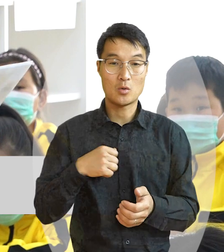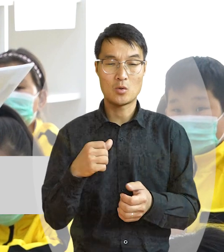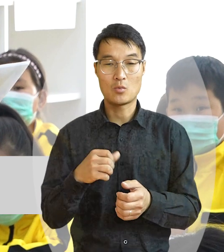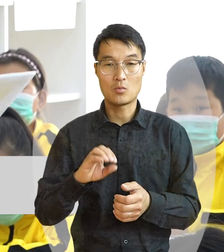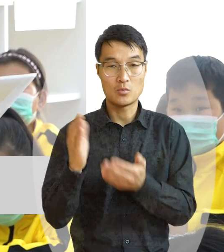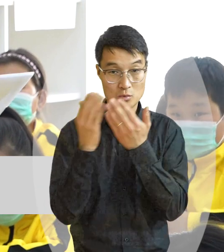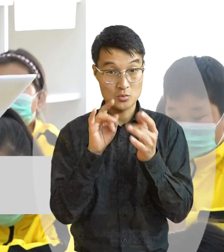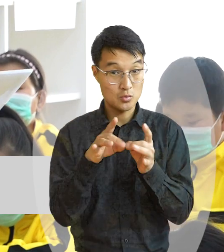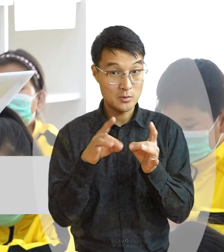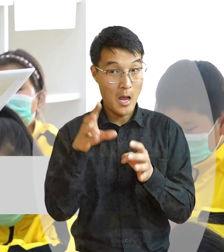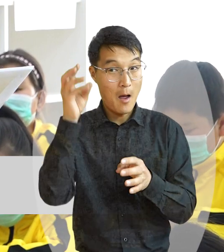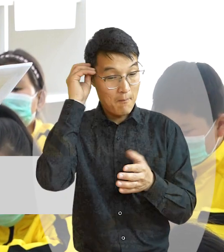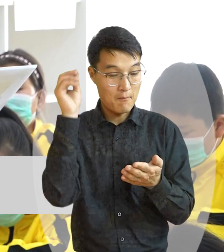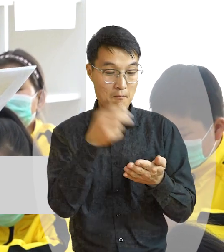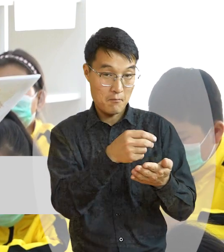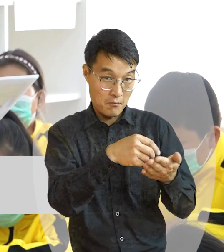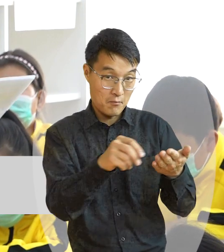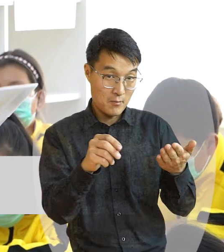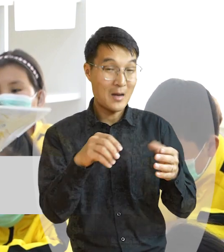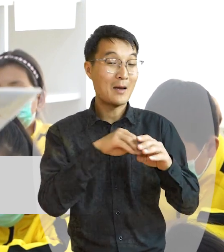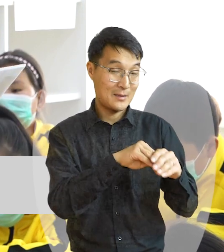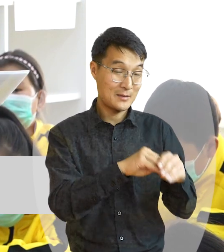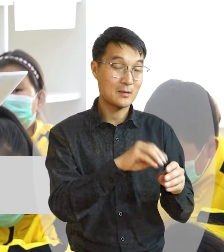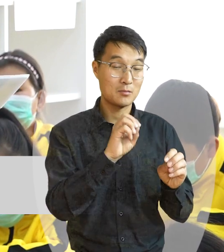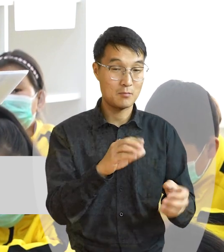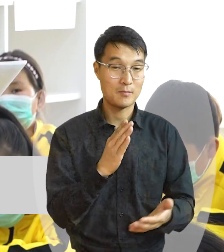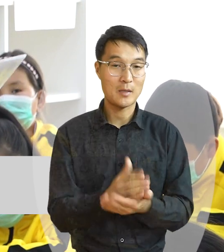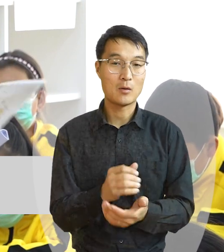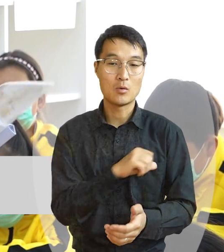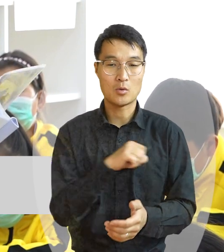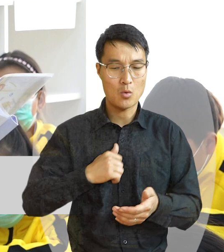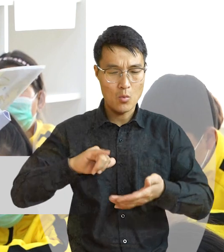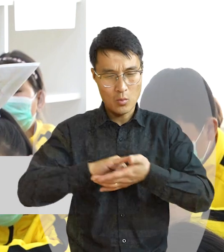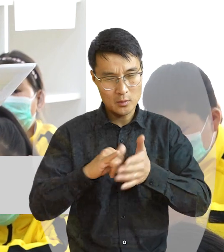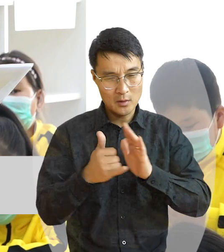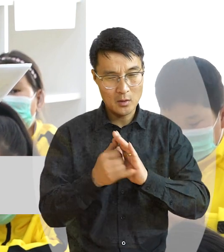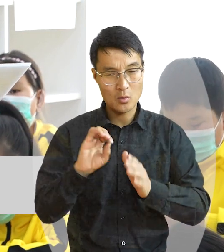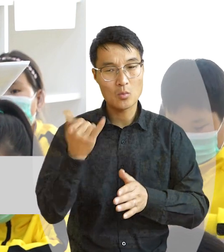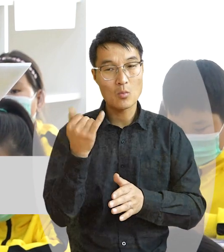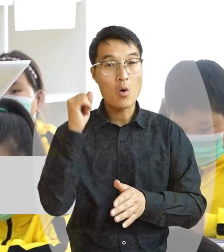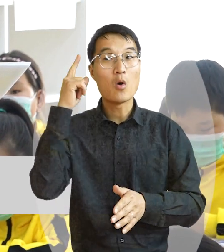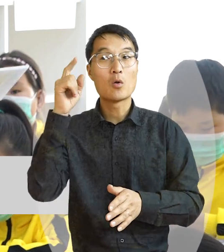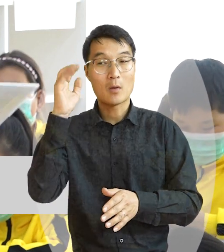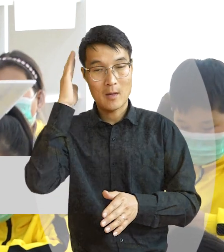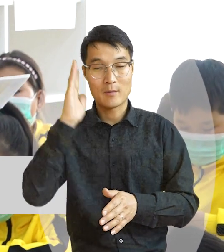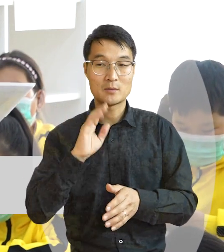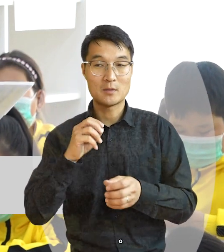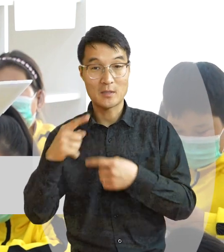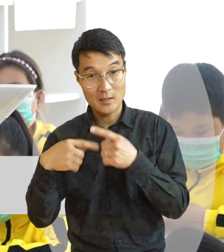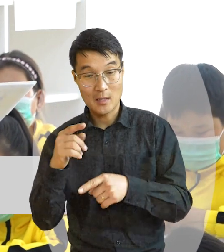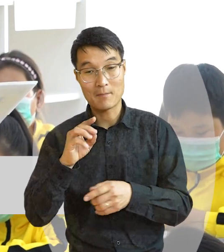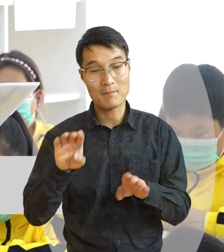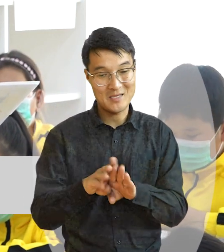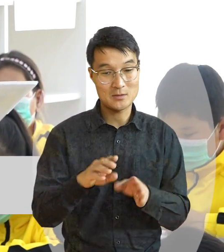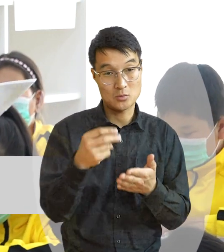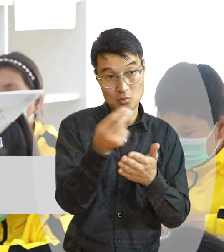одоо юуг сургамжилж авсан энэ сэдвээс, шинээр мэдсэн зүйл юу байгаа, чам төрсэн сэтгэгдэл юу вэ, за унссан зохиолын ололттой тал